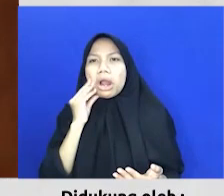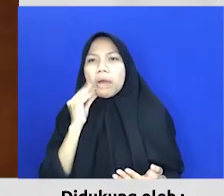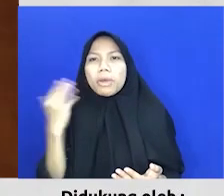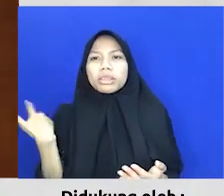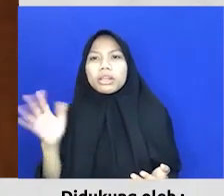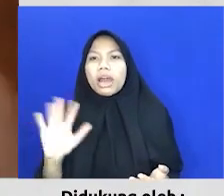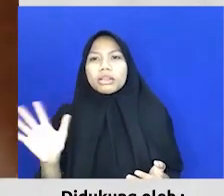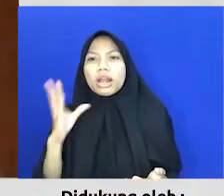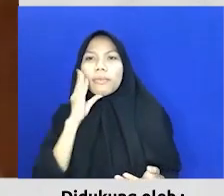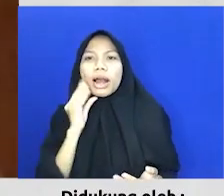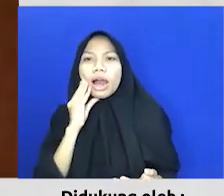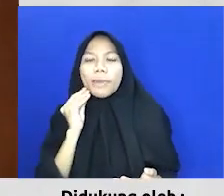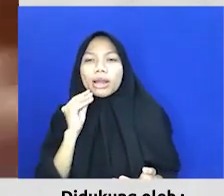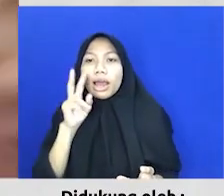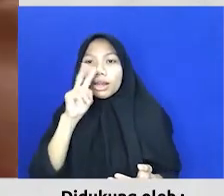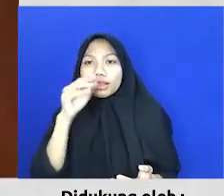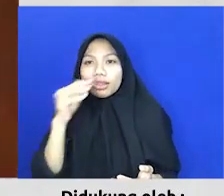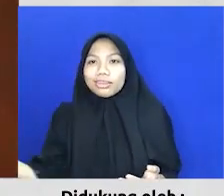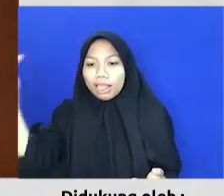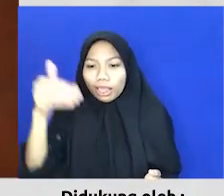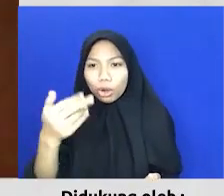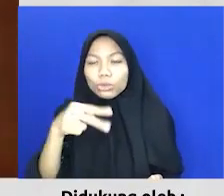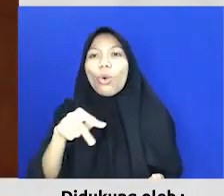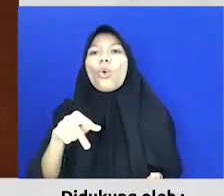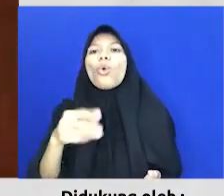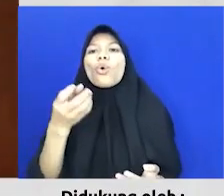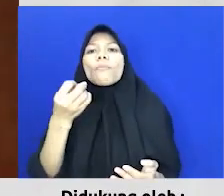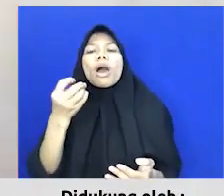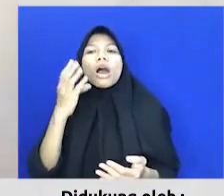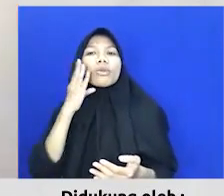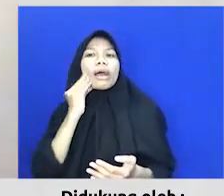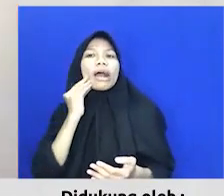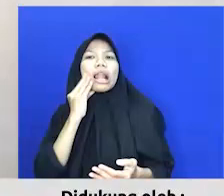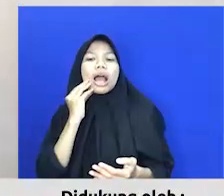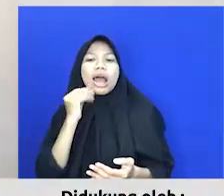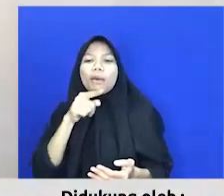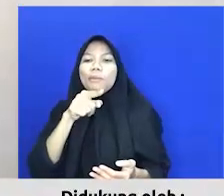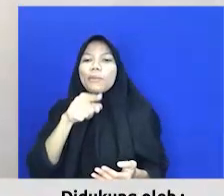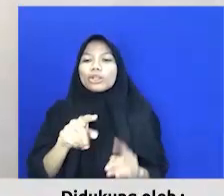itu hanya ada buku kecil, tipis, ya, tak dari mana didapat. Tapi